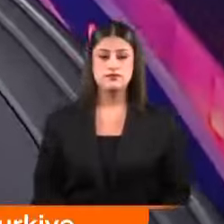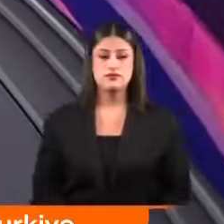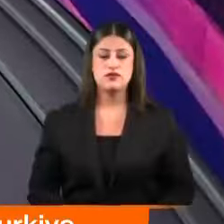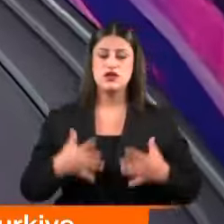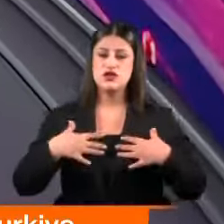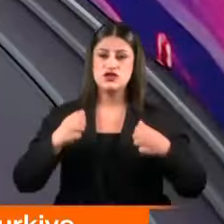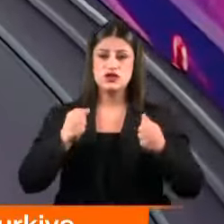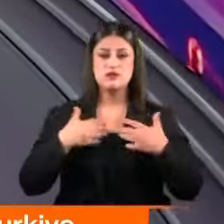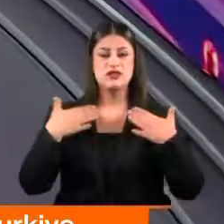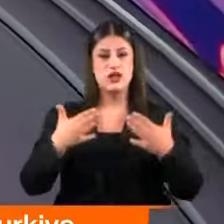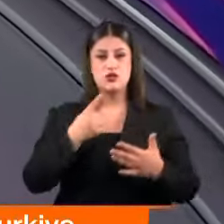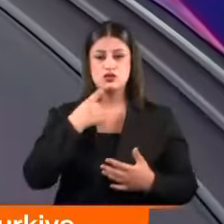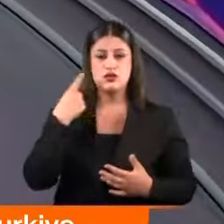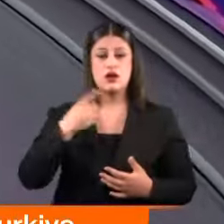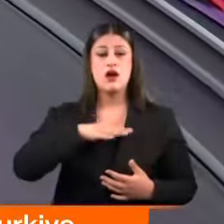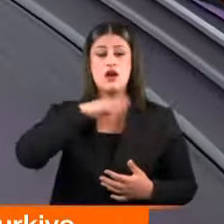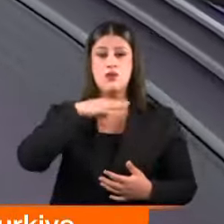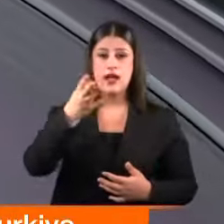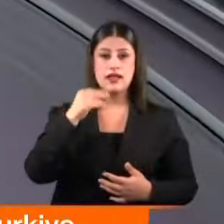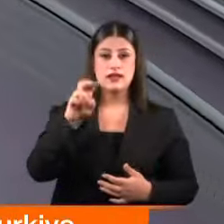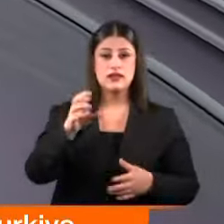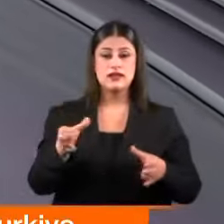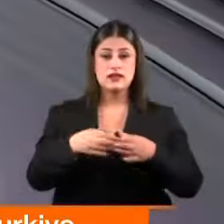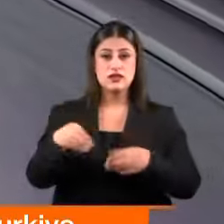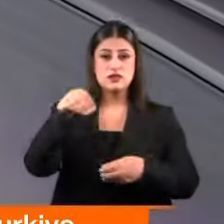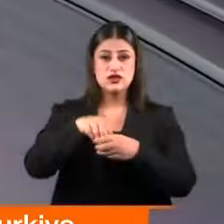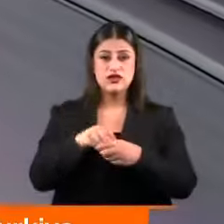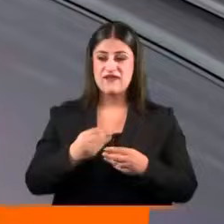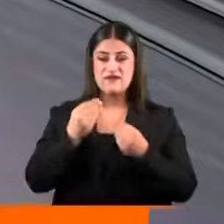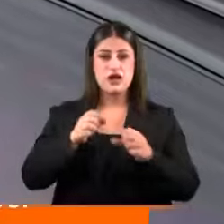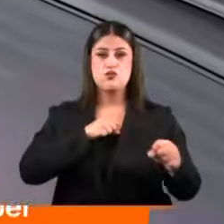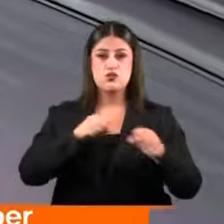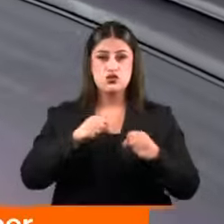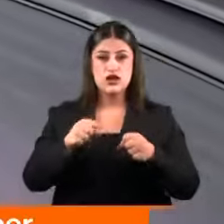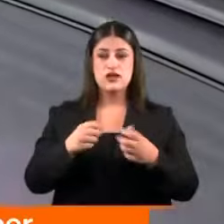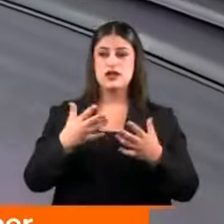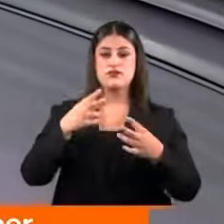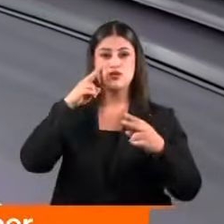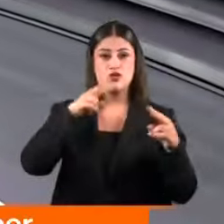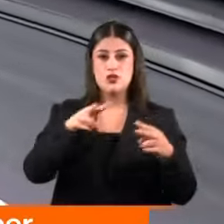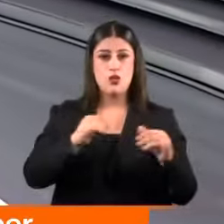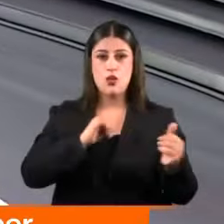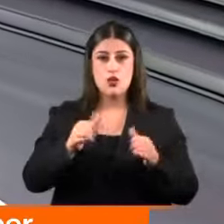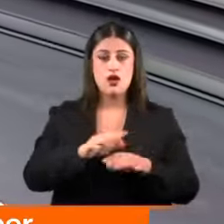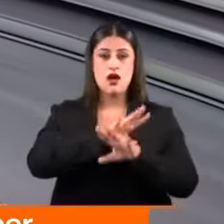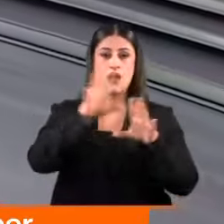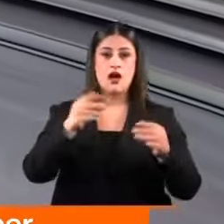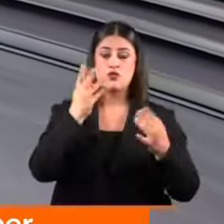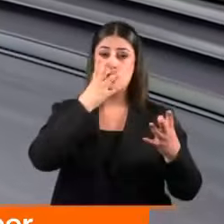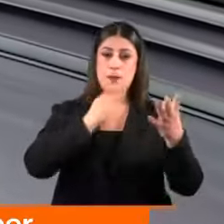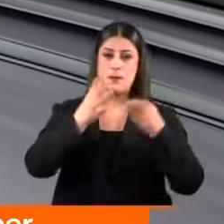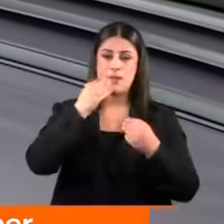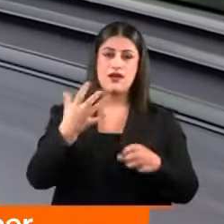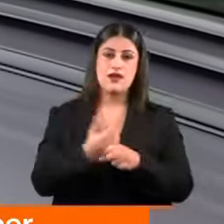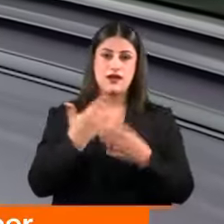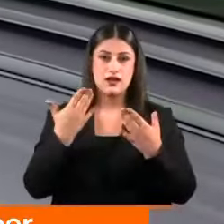canımız sağ olsun diyoruz. Avrupa'nın en iyi 8 takımı arasında verdiğimiz mücadeleyle sergilediğimiz oyunla herkesin övgüsünü